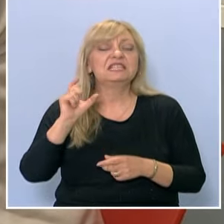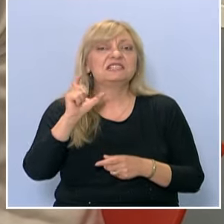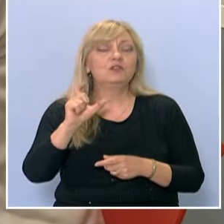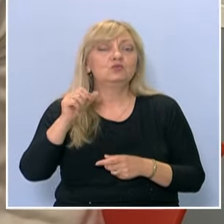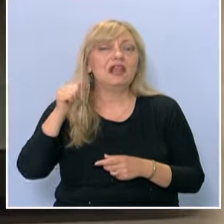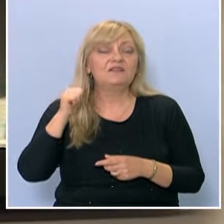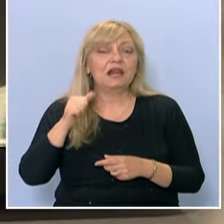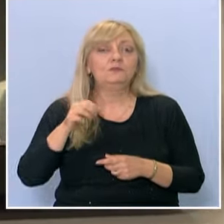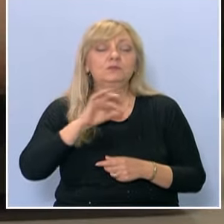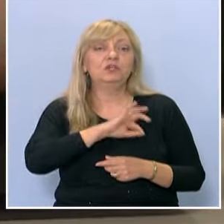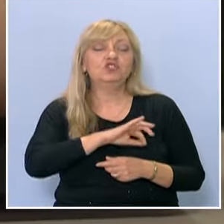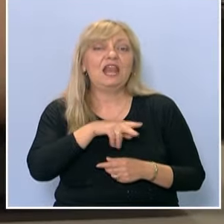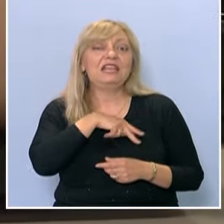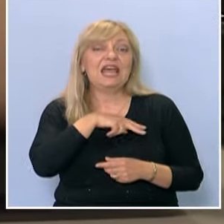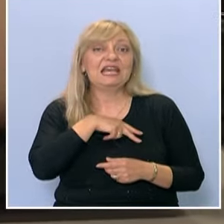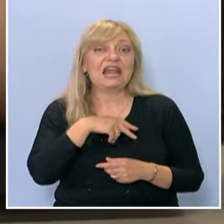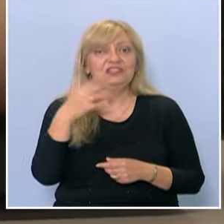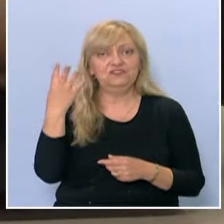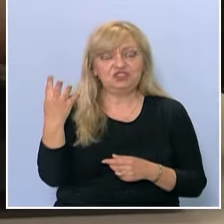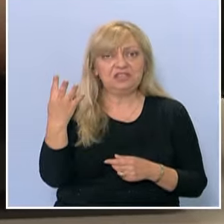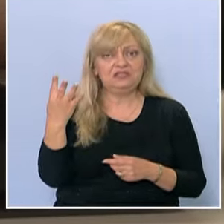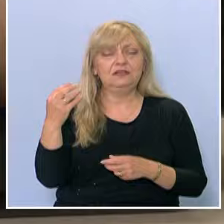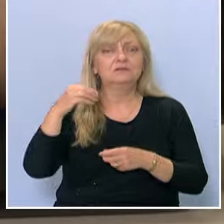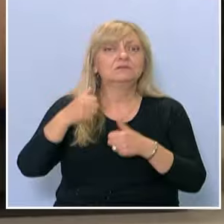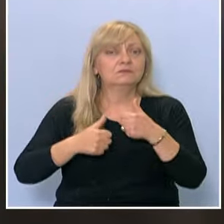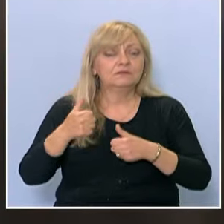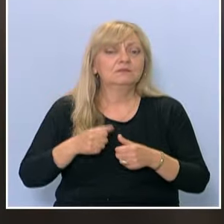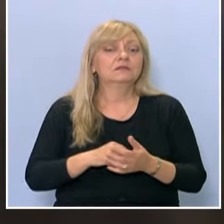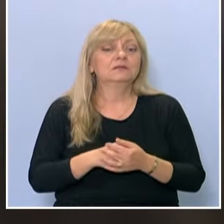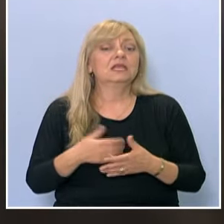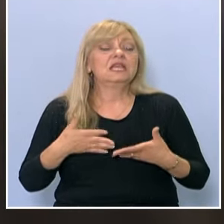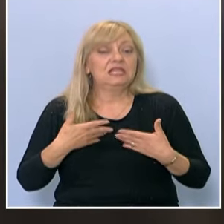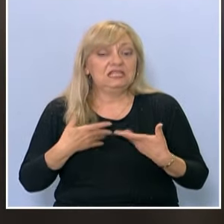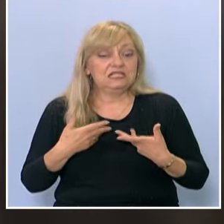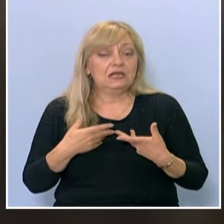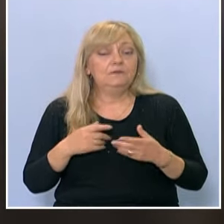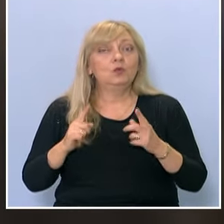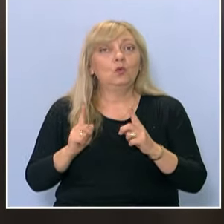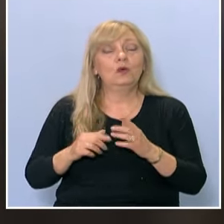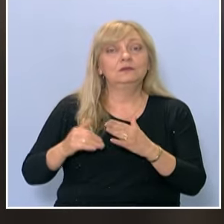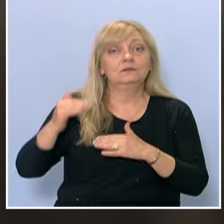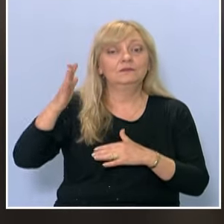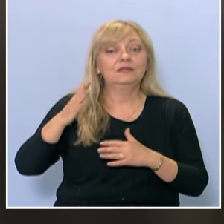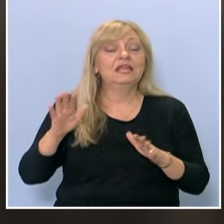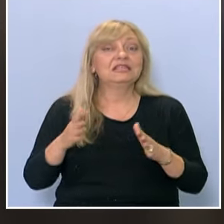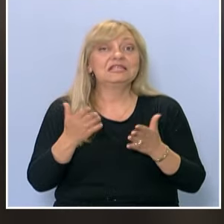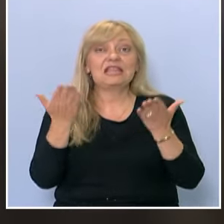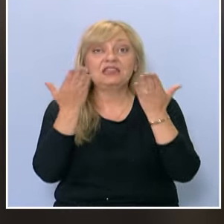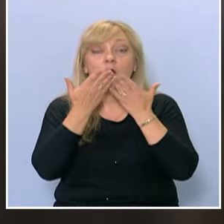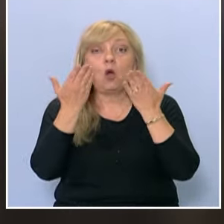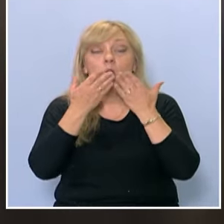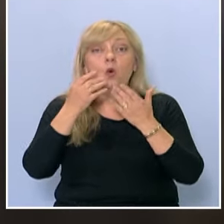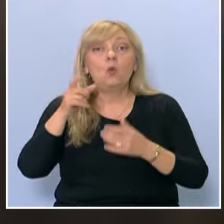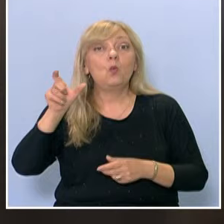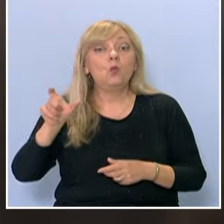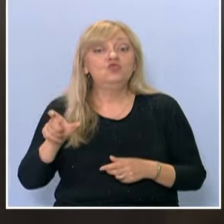награди в 4, но предпочита астрономията, както и Миглена Меркулова. Искам като порасна да стана учен като цяло, но